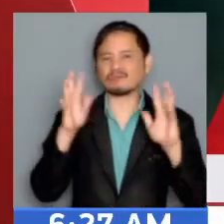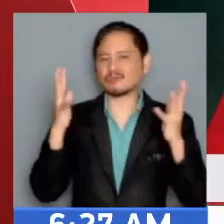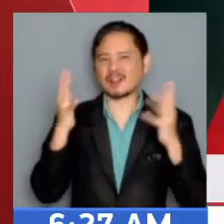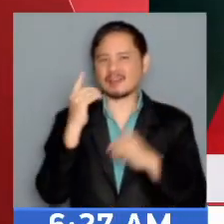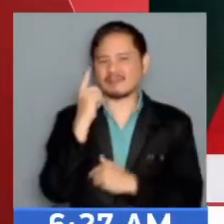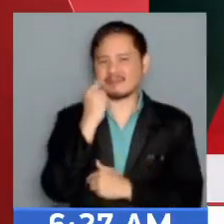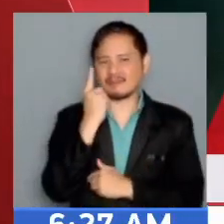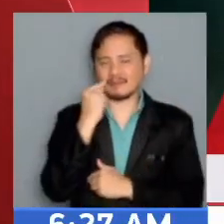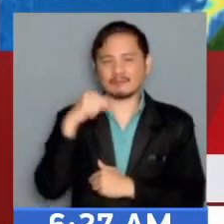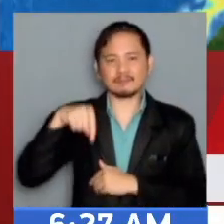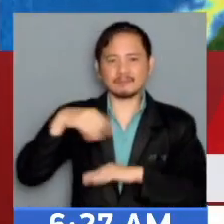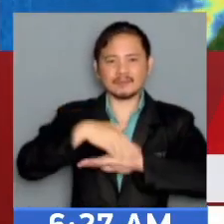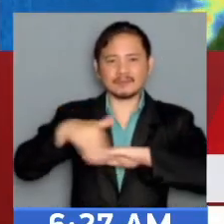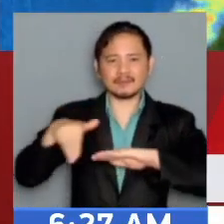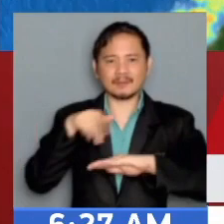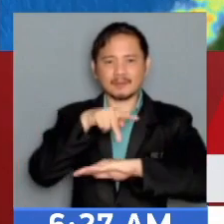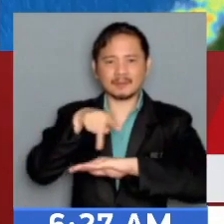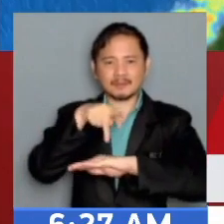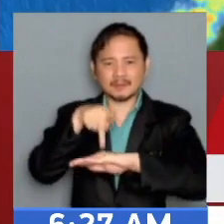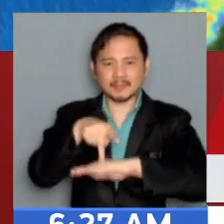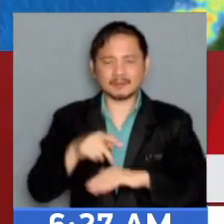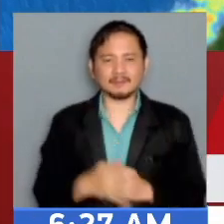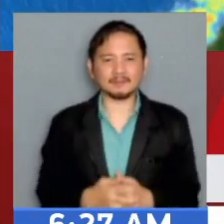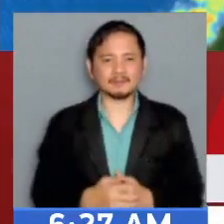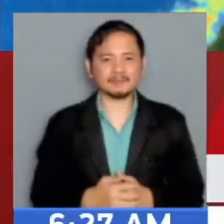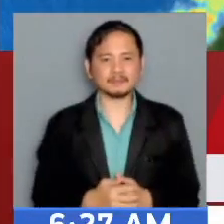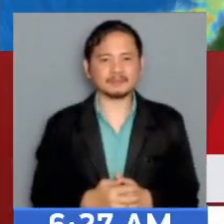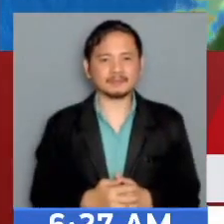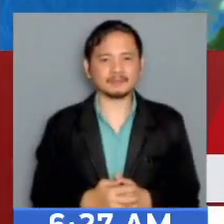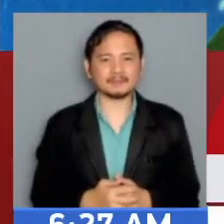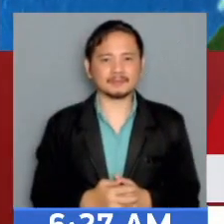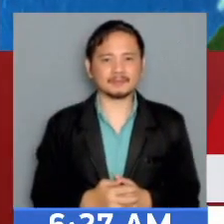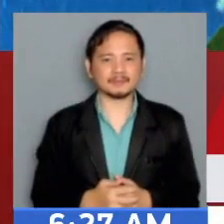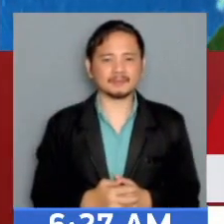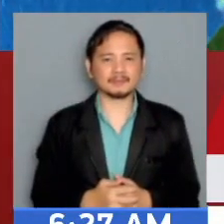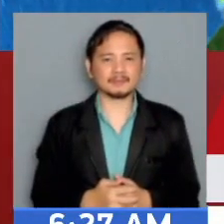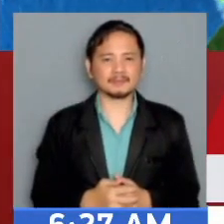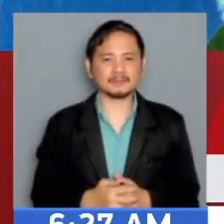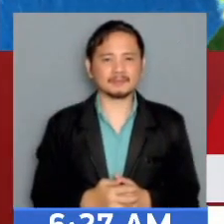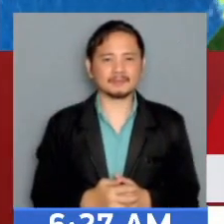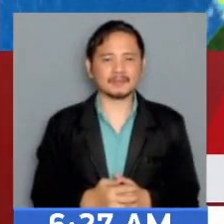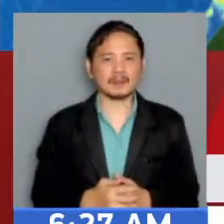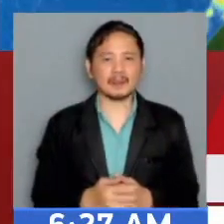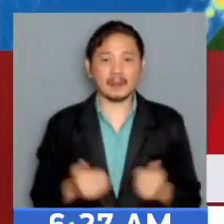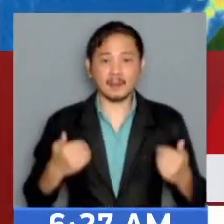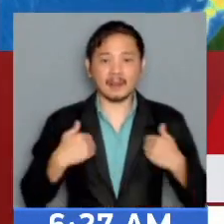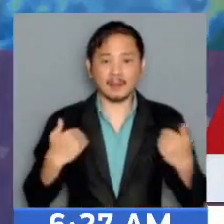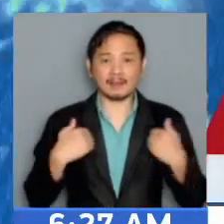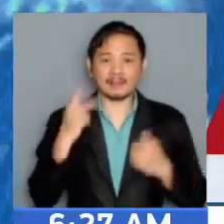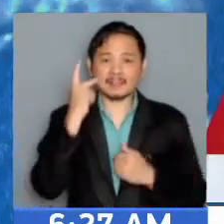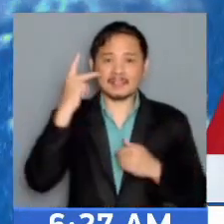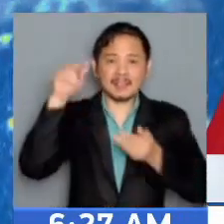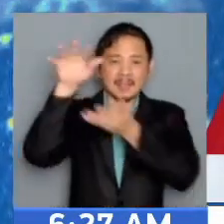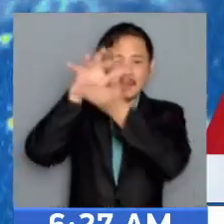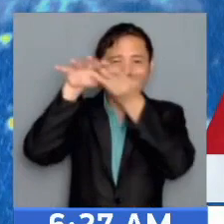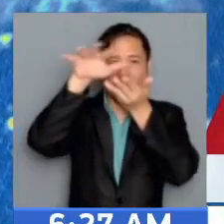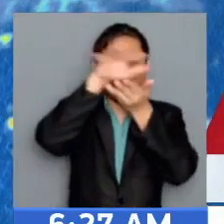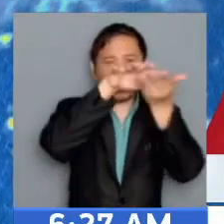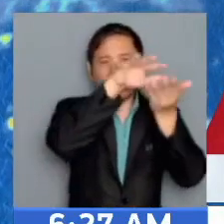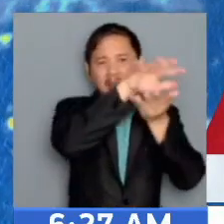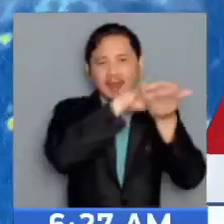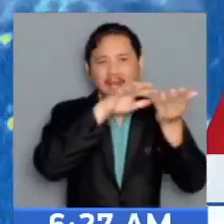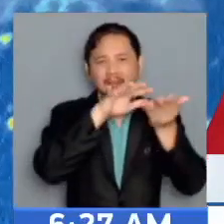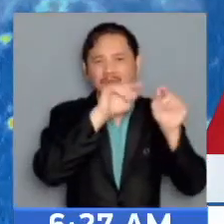of Responsibility since ilang araw na rin din po yung natitira sa atin. Although meron tayong mga namamata ng mga cloud clusters sa labas ng ating park.